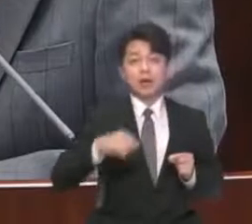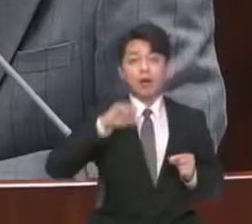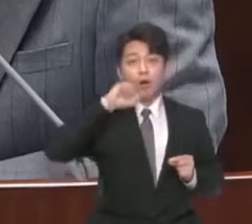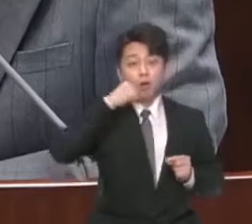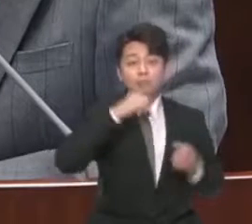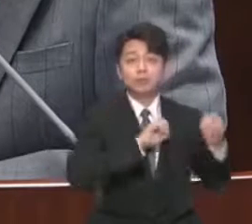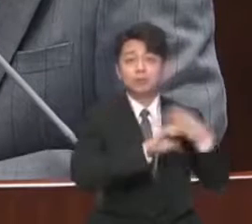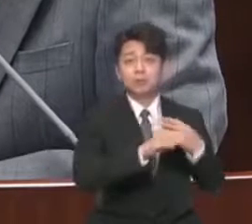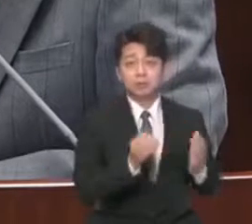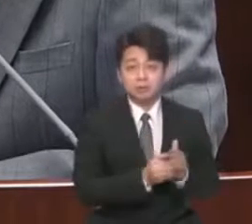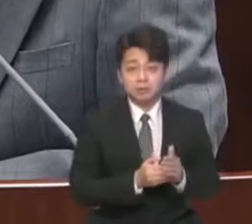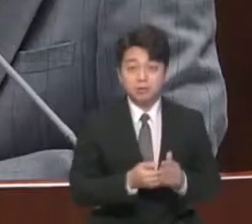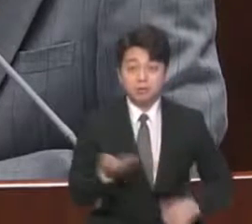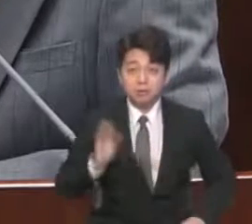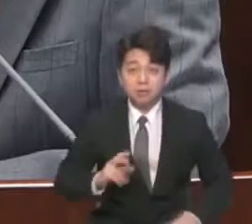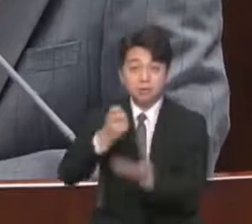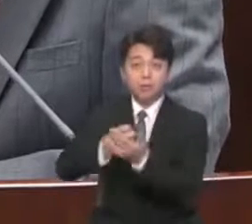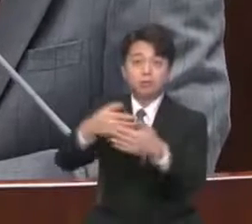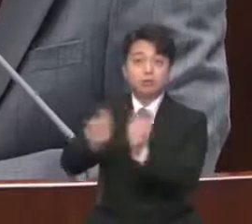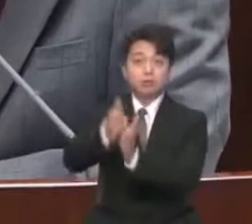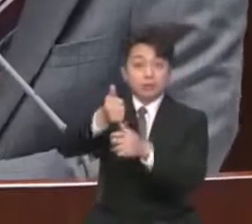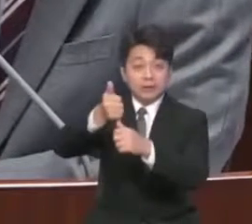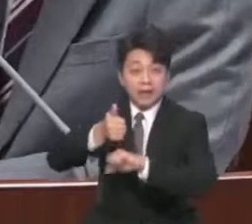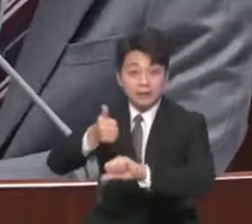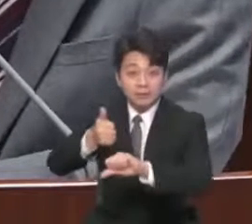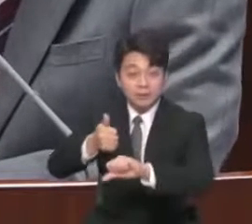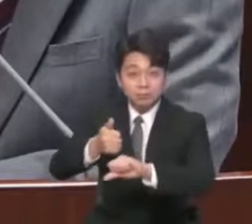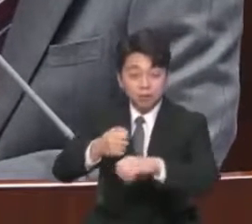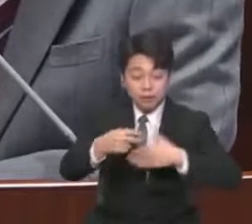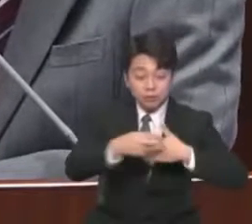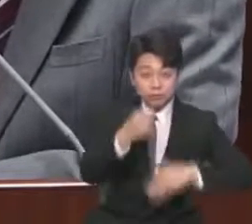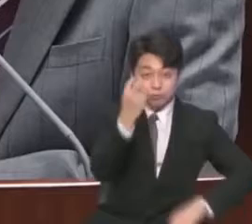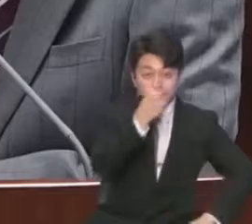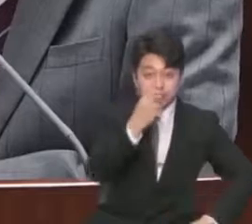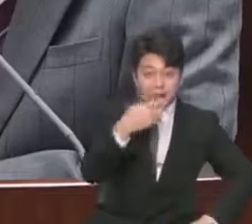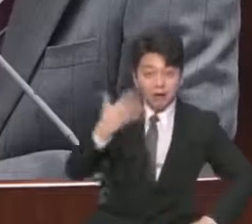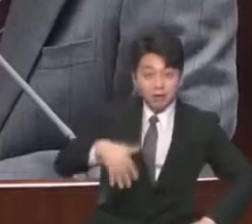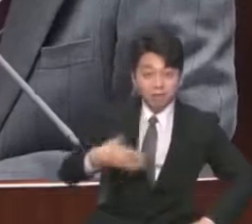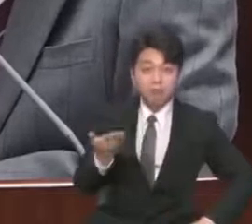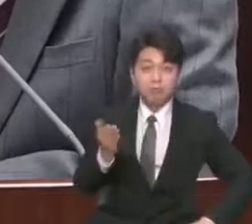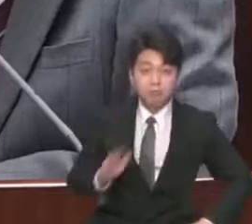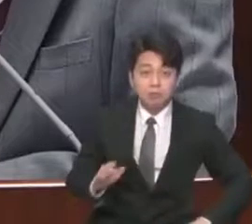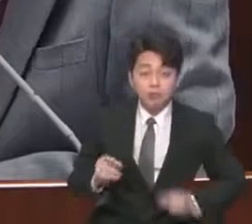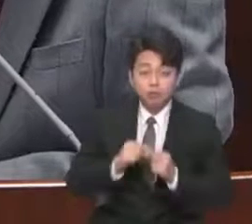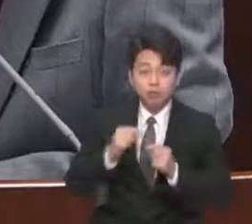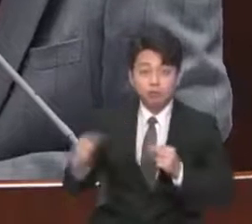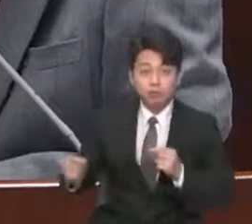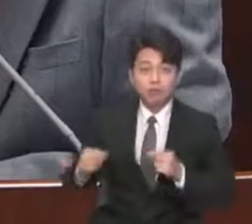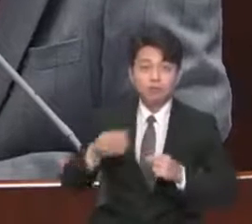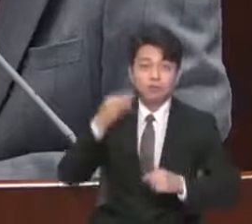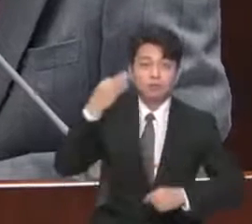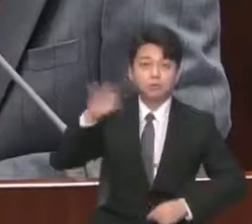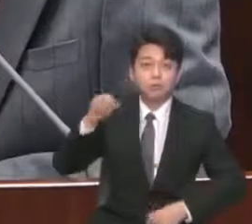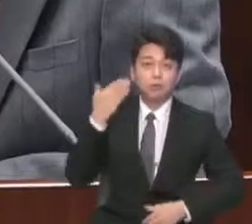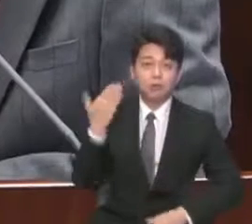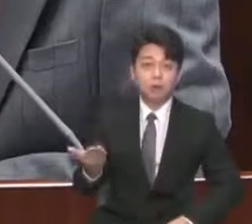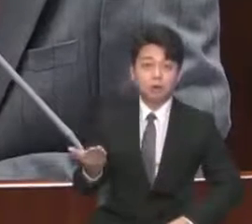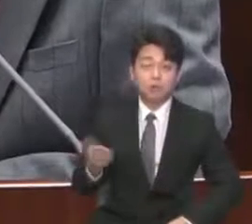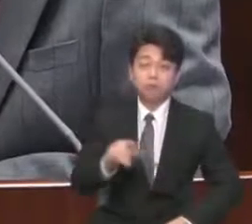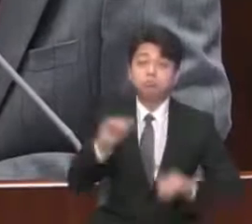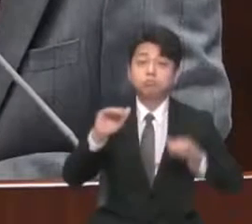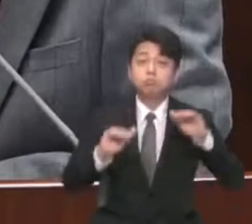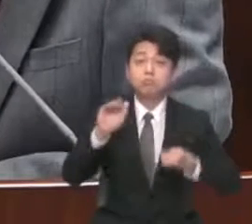심사를 안 받아도 통과시켜줬는데요. 이 친구도 차별받은 거죠? 세심한 배려가 없어서? 그 원래 이제